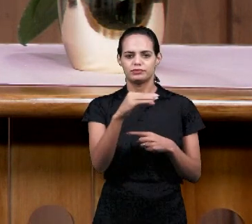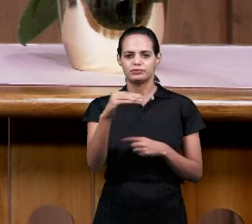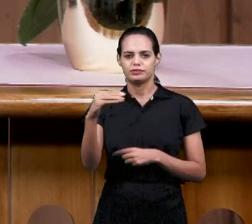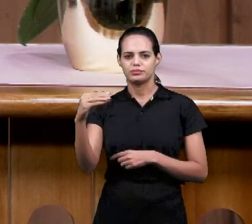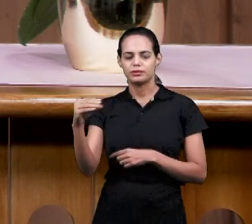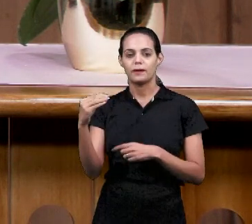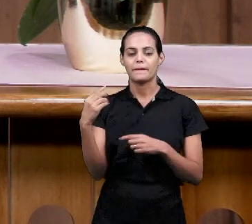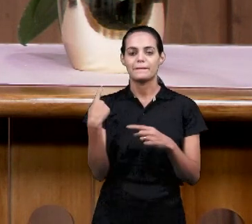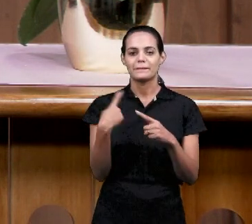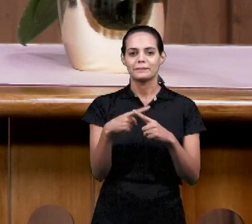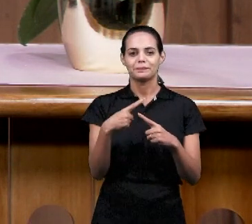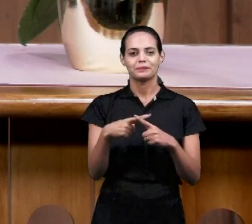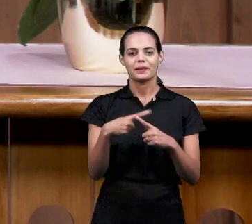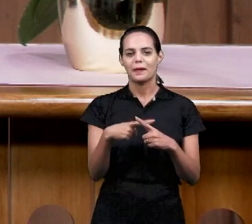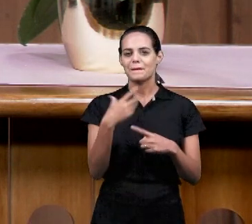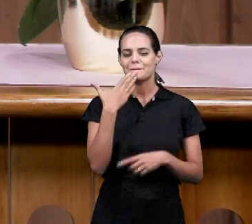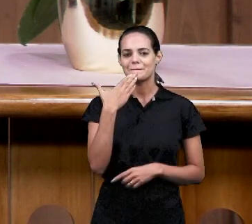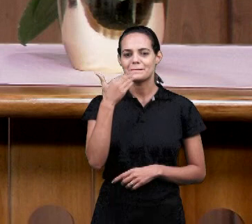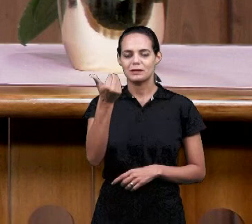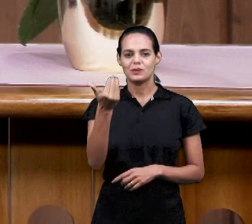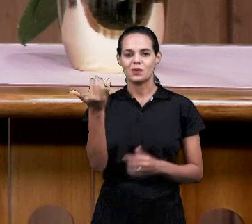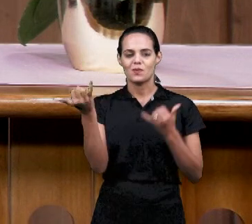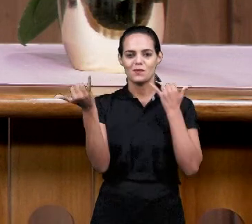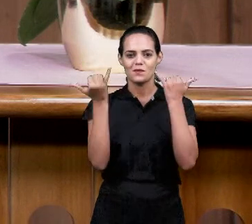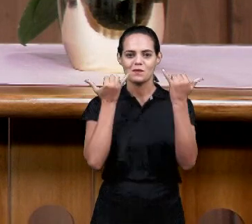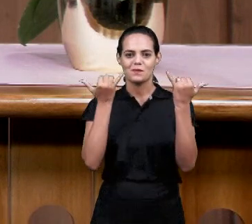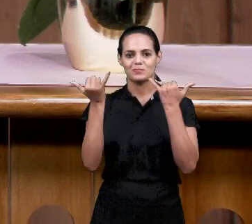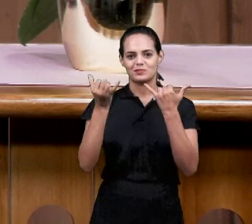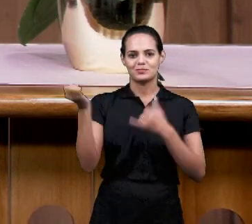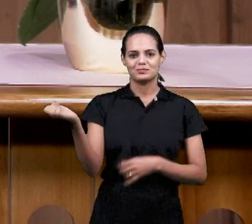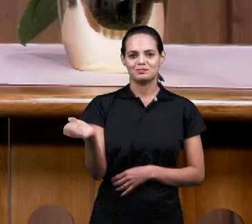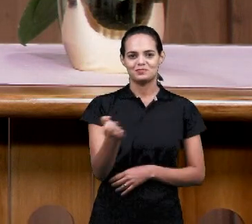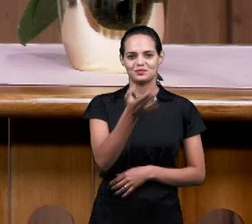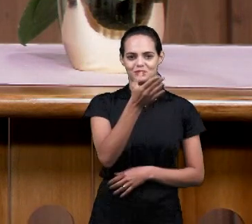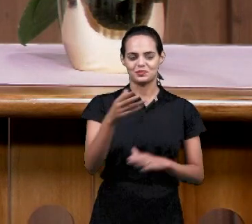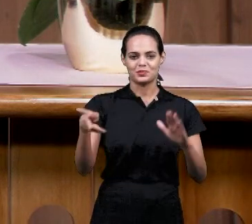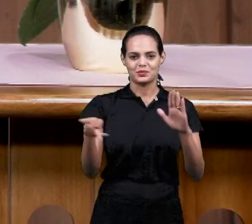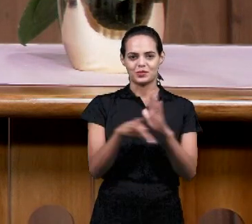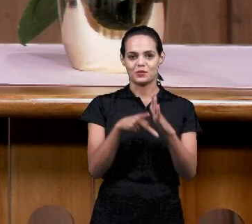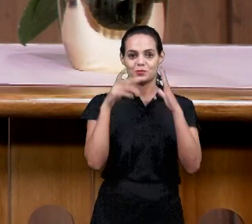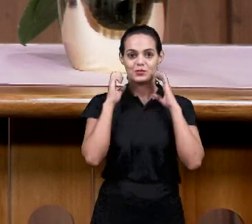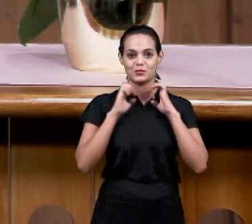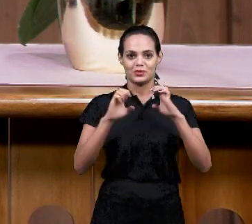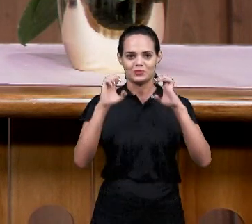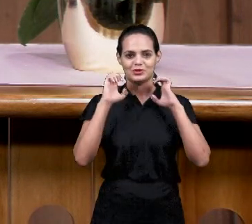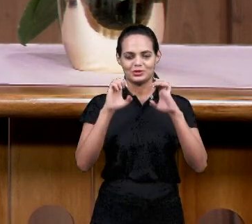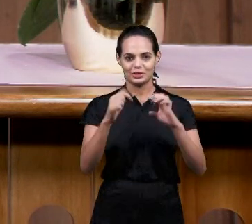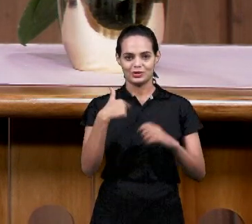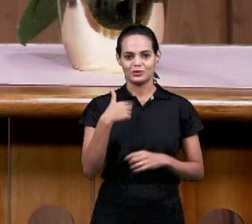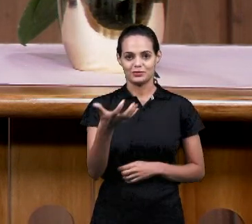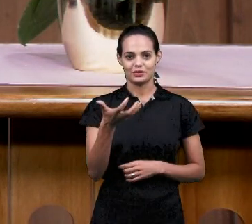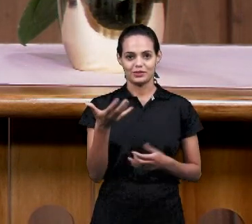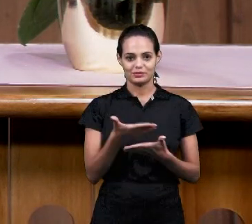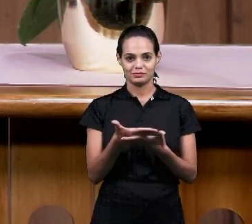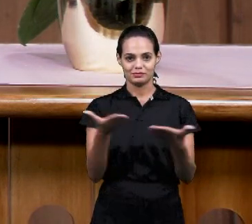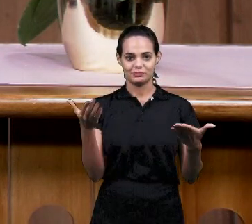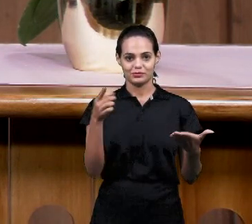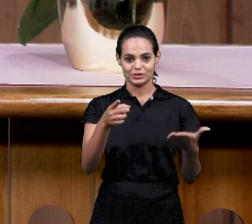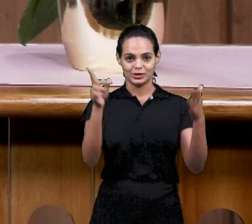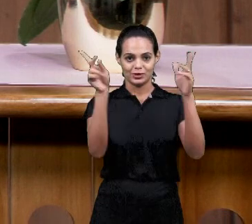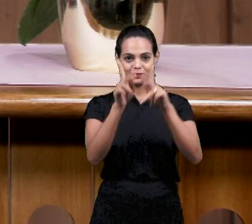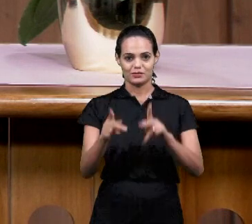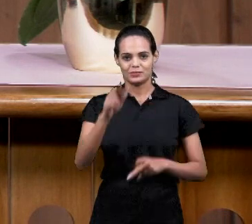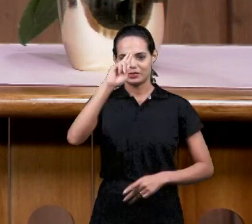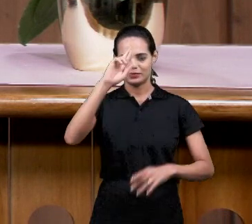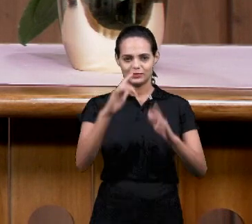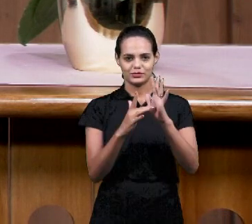celle qui est la plus bonne, plus belle nouvelle, c'est l'Évangile. Je veux vous saluer dans la paix du Seigneur Jésus. Nous allons